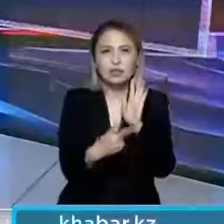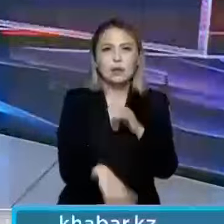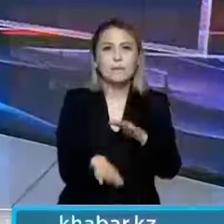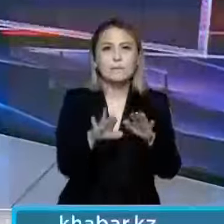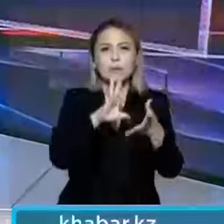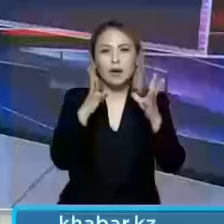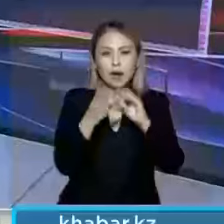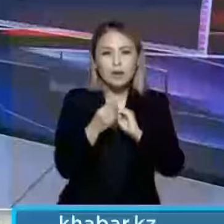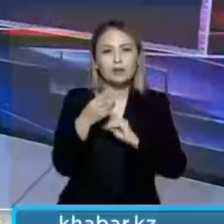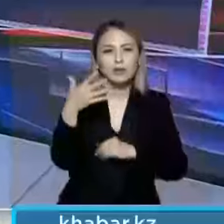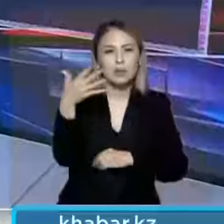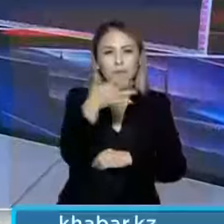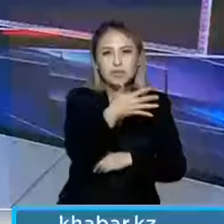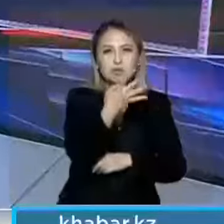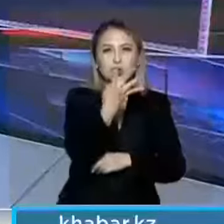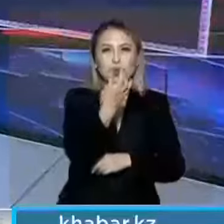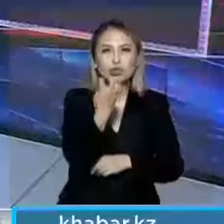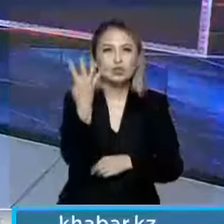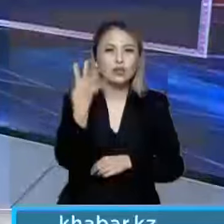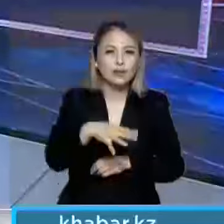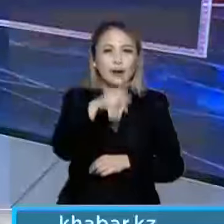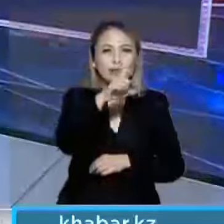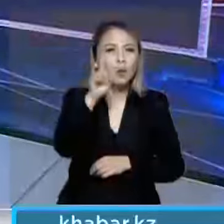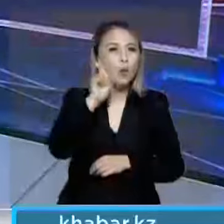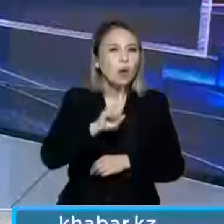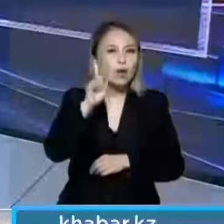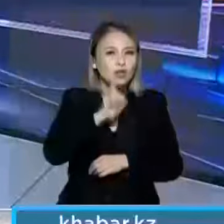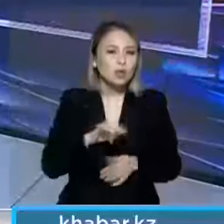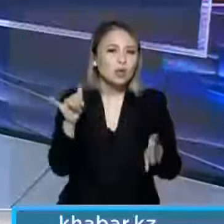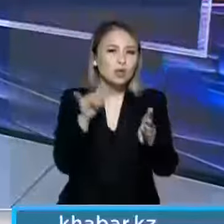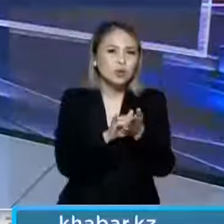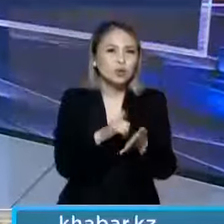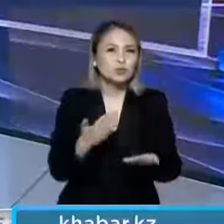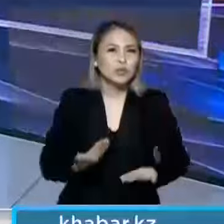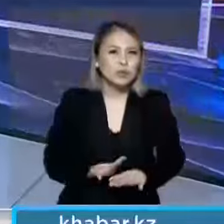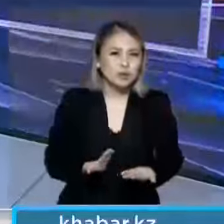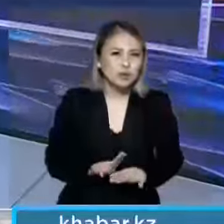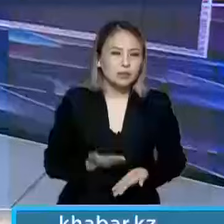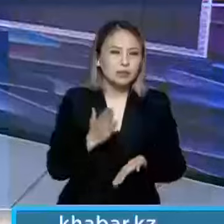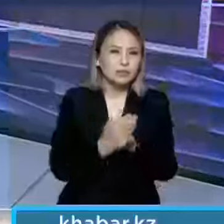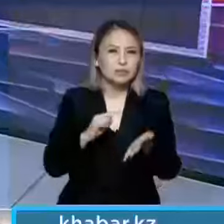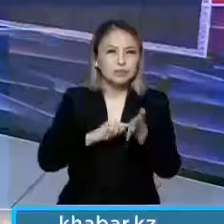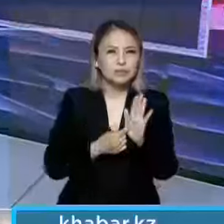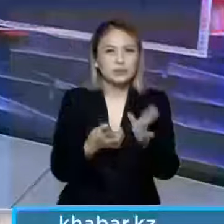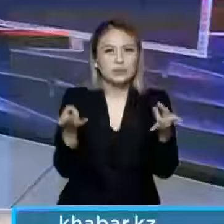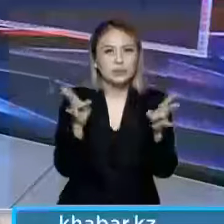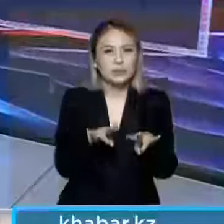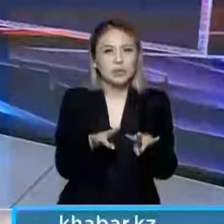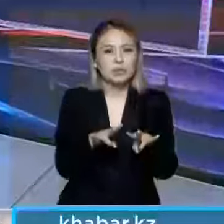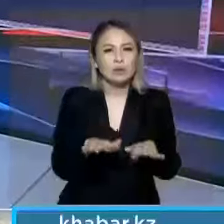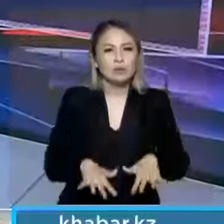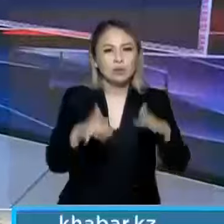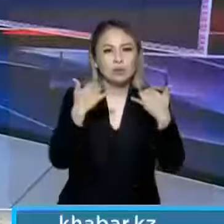61372-ге жетті. Бірақ әлі де 5440 адам уақытша орналасу бекеттерінде қалып отыр.